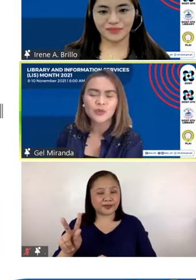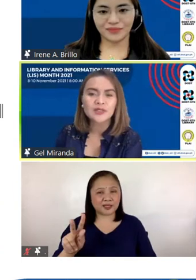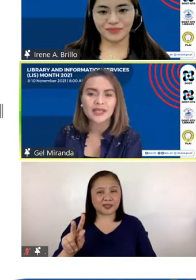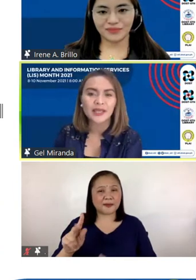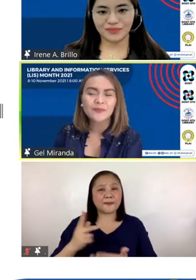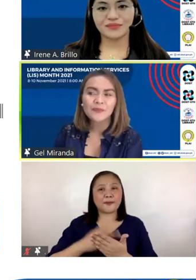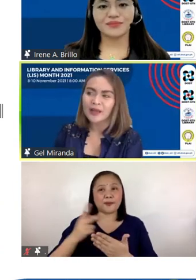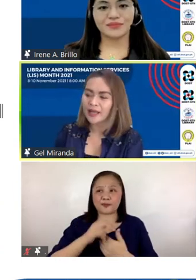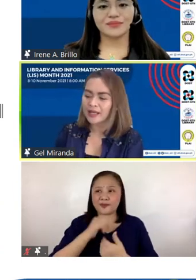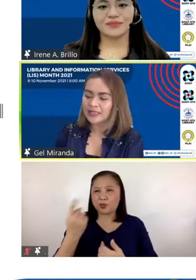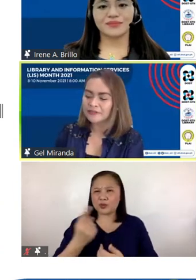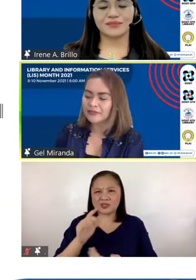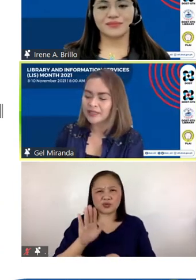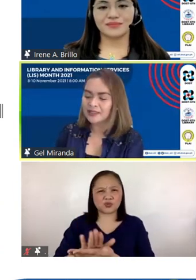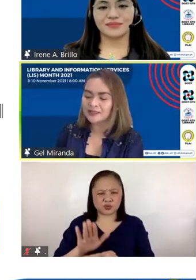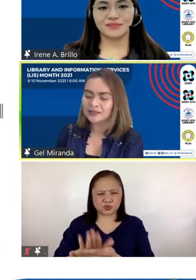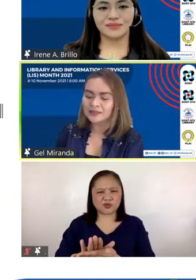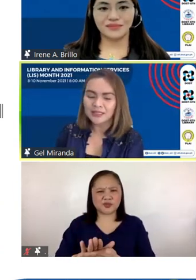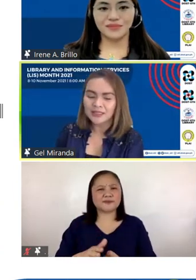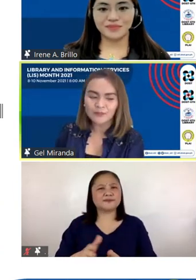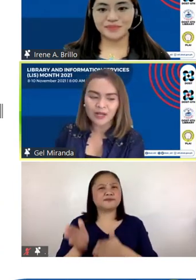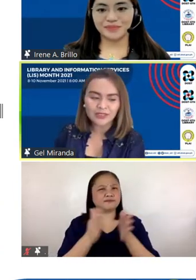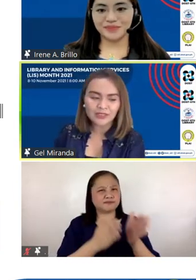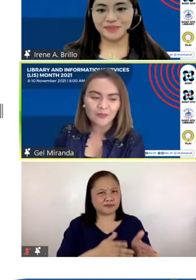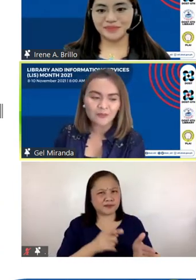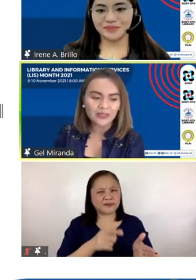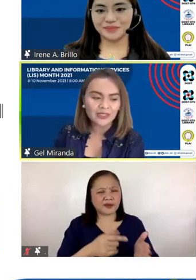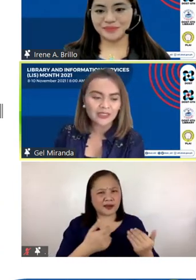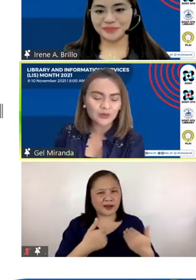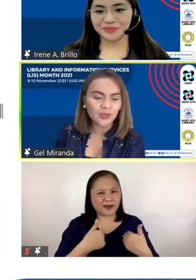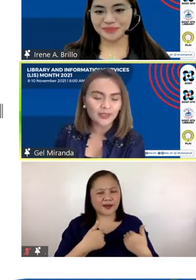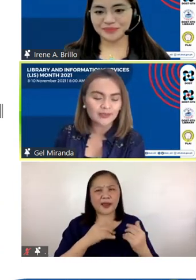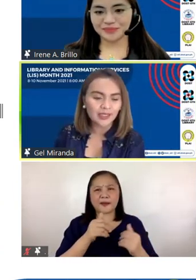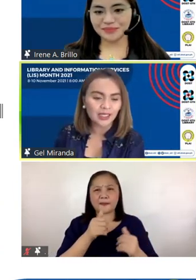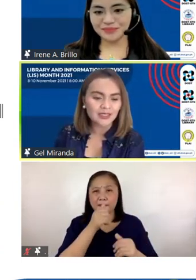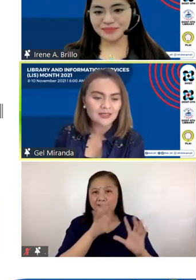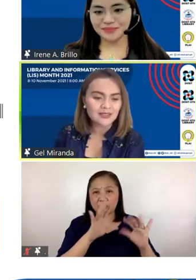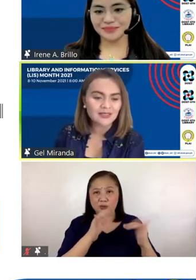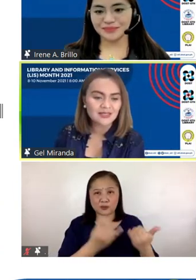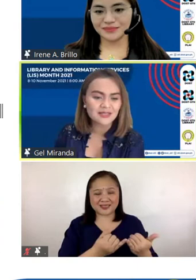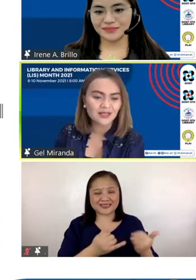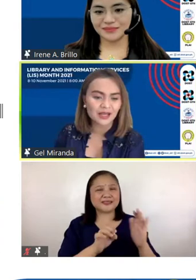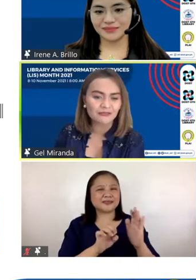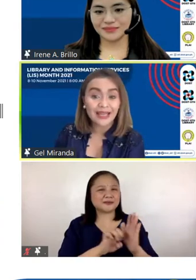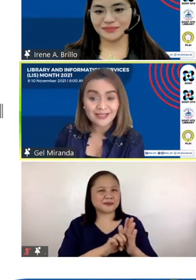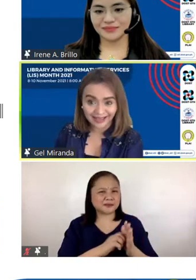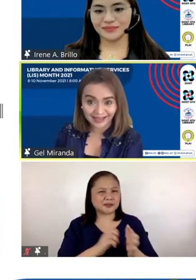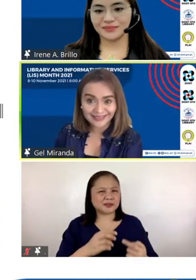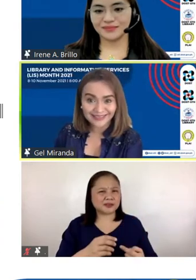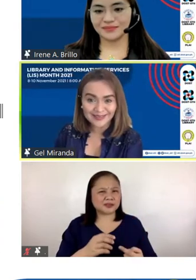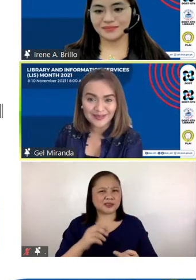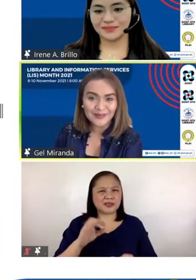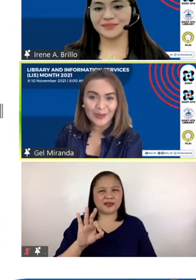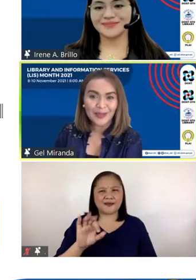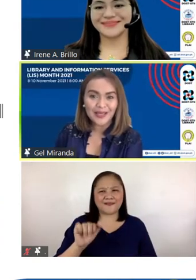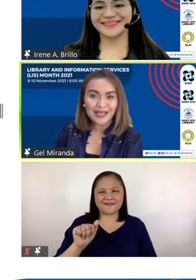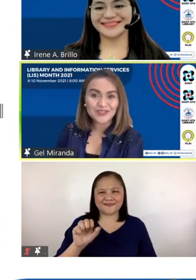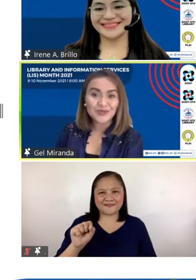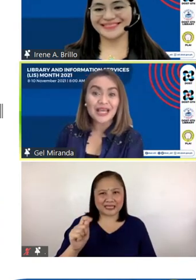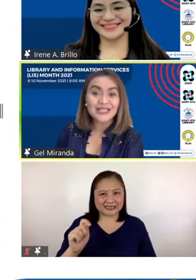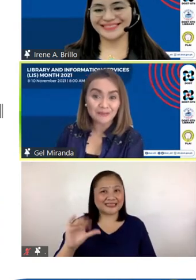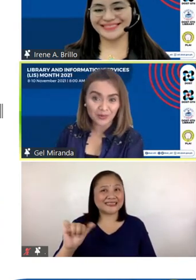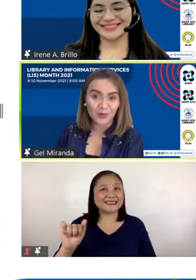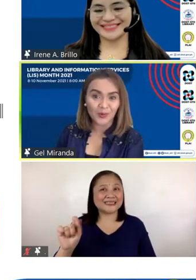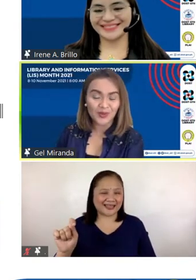lang schools even private company katulad ng FastCat.